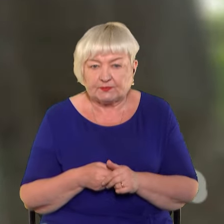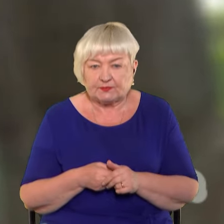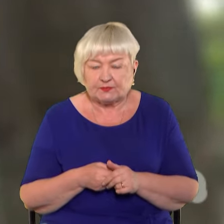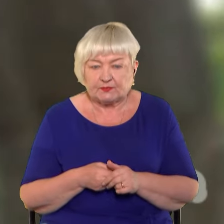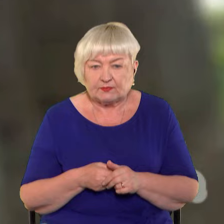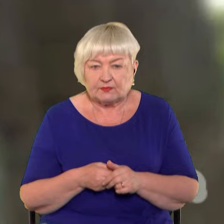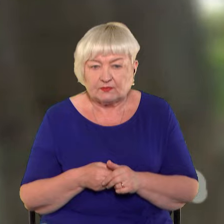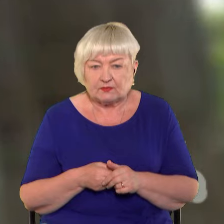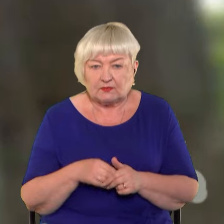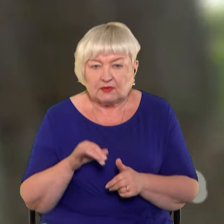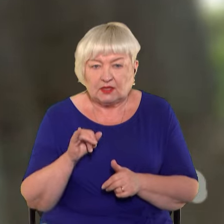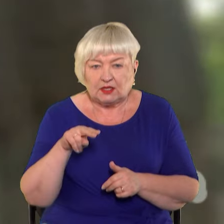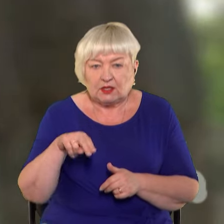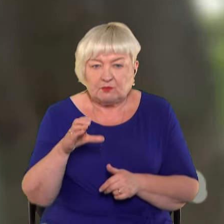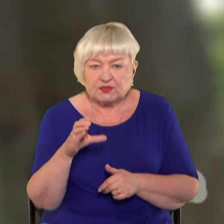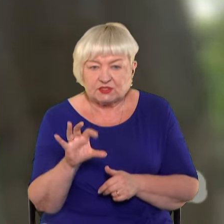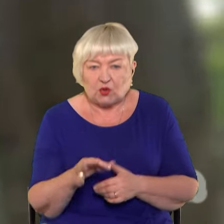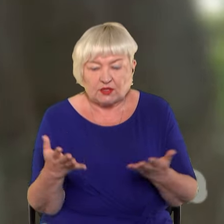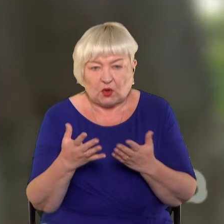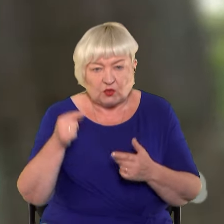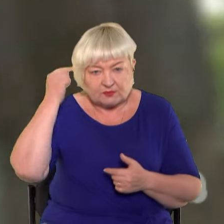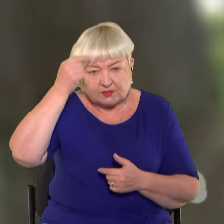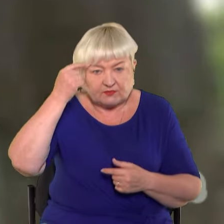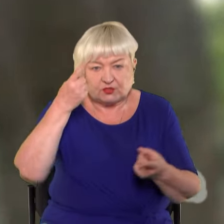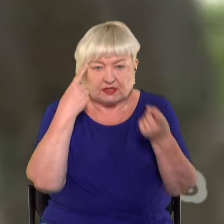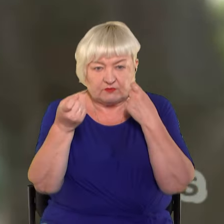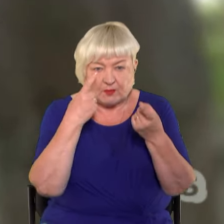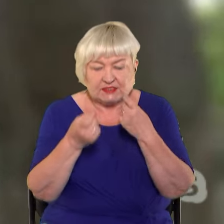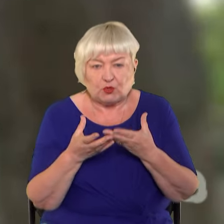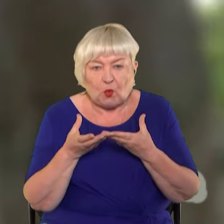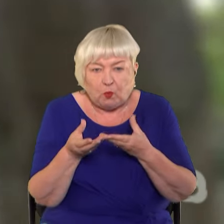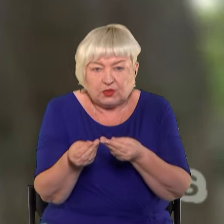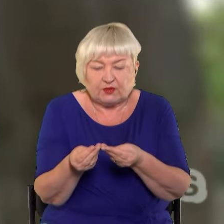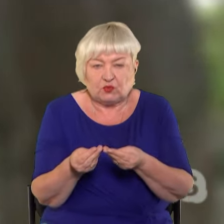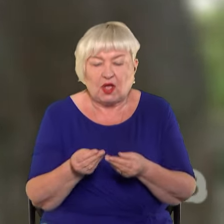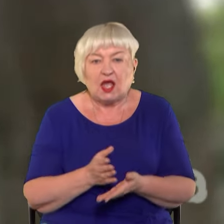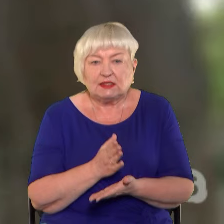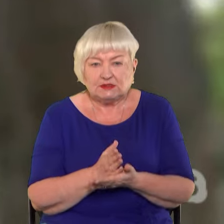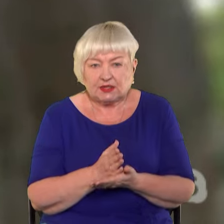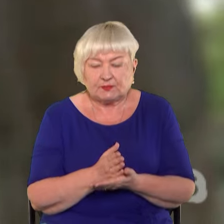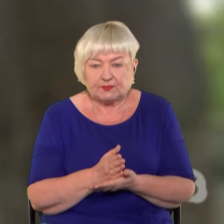скажімо так, ІПСО, тобто якогось психологічного інформаційного впливу, а і є